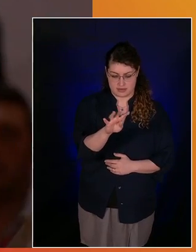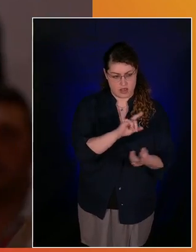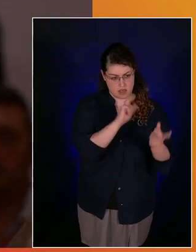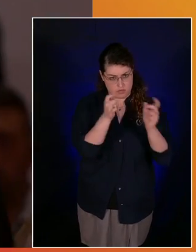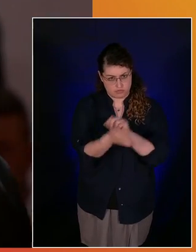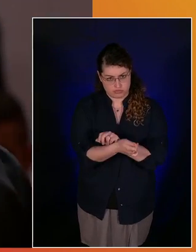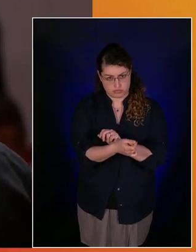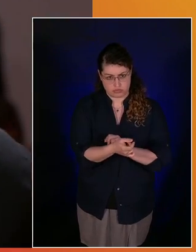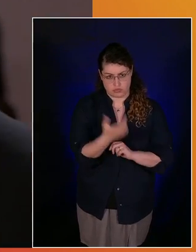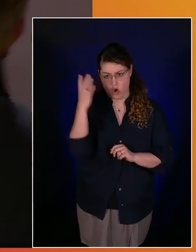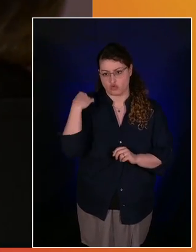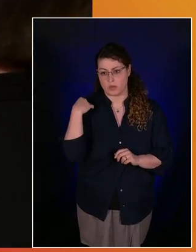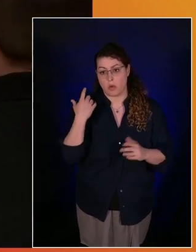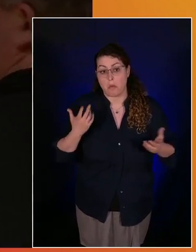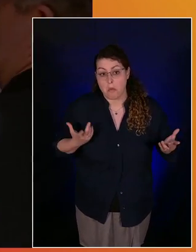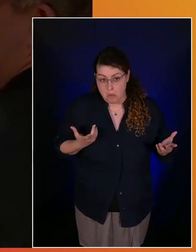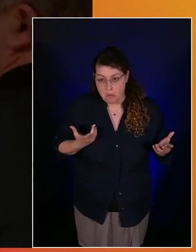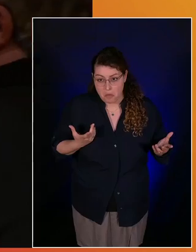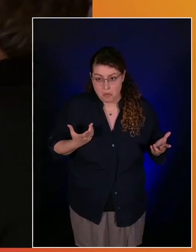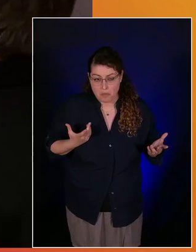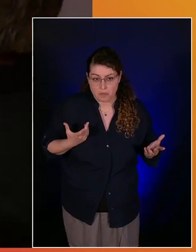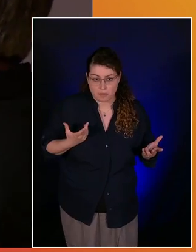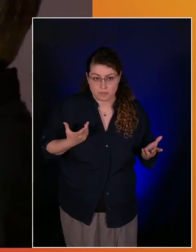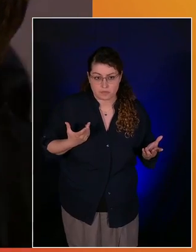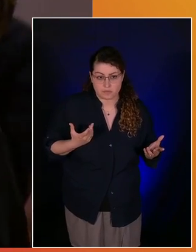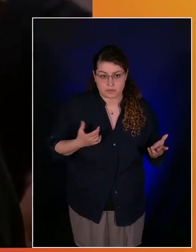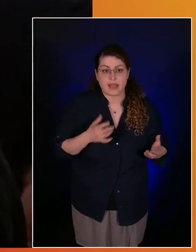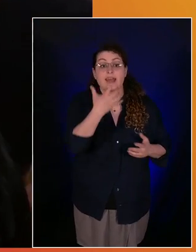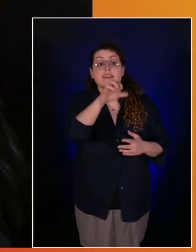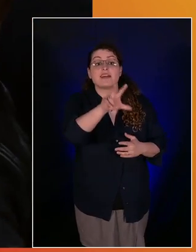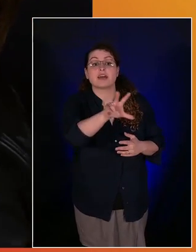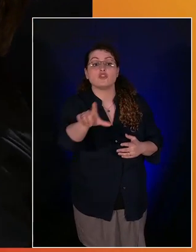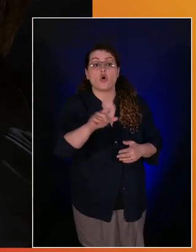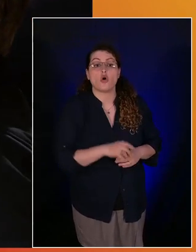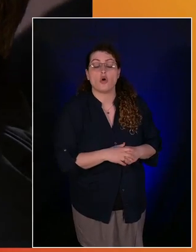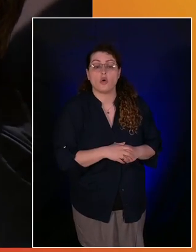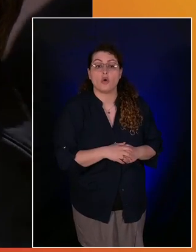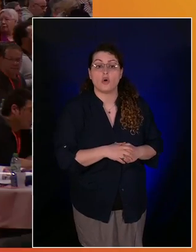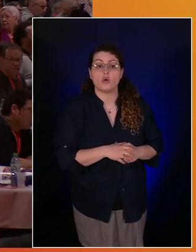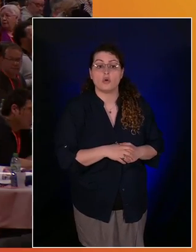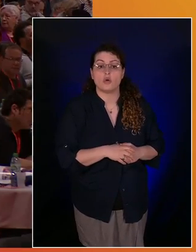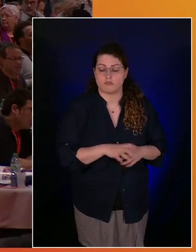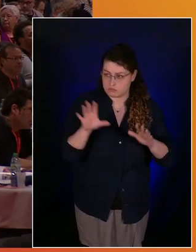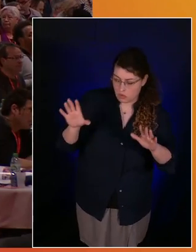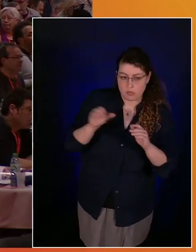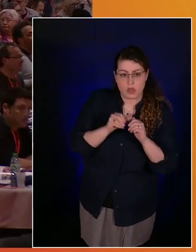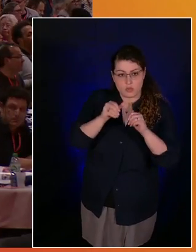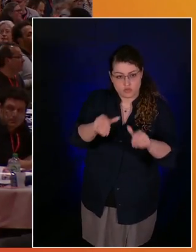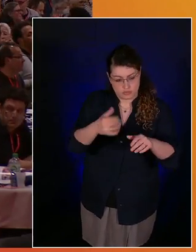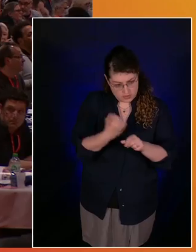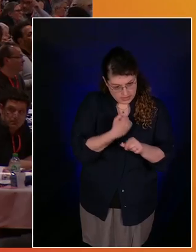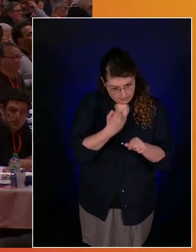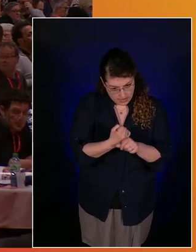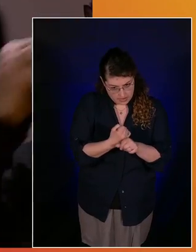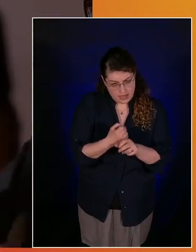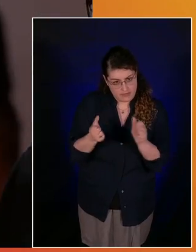pense notre numéro qui est devenu le 532 poursuivre le travail avec